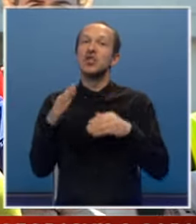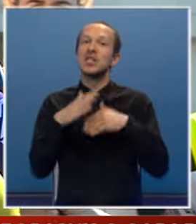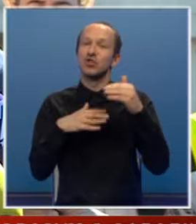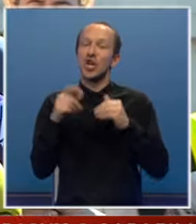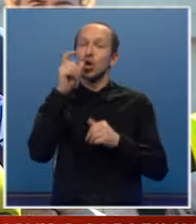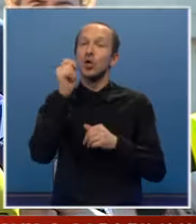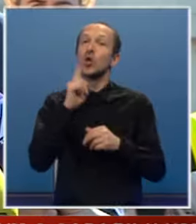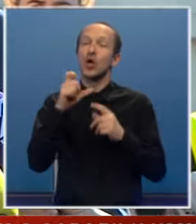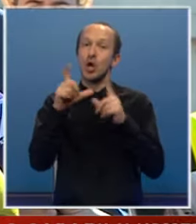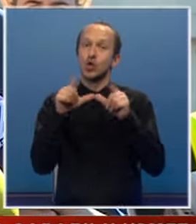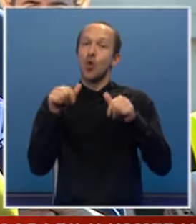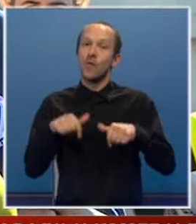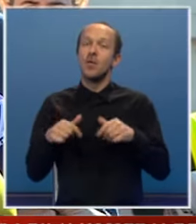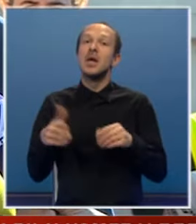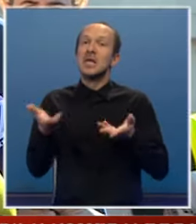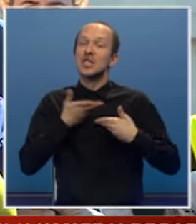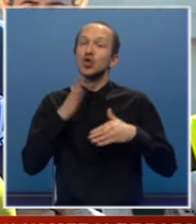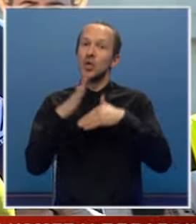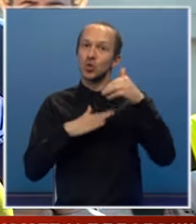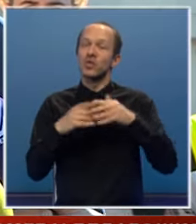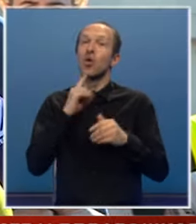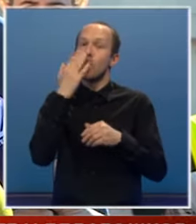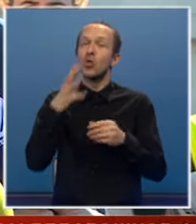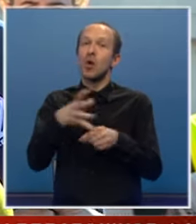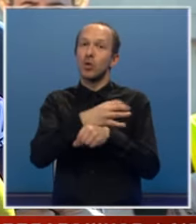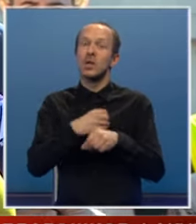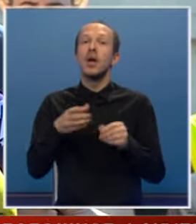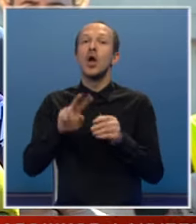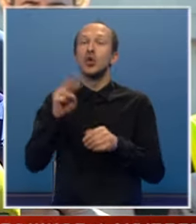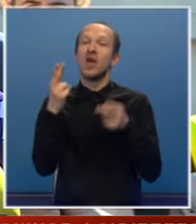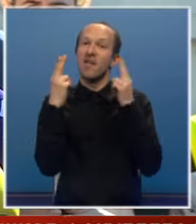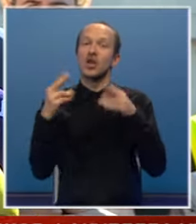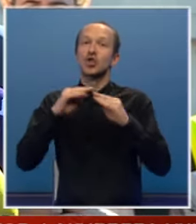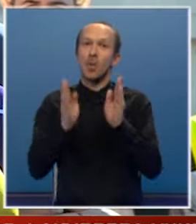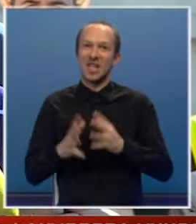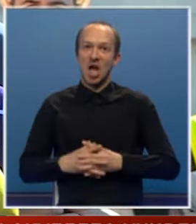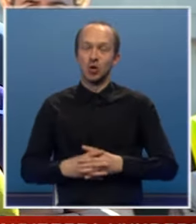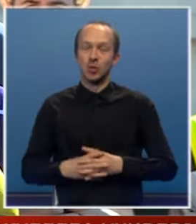izvođači, ljudi koji su na ovome stiču iskustva koje će moći da upotrebi za neke druge važne objekte.